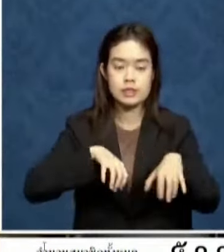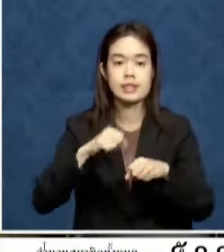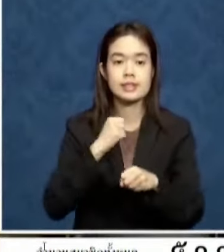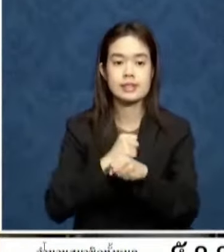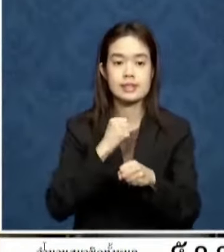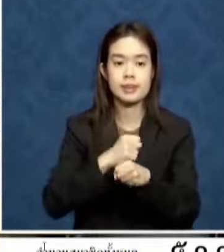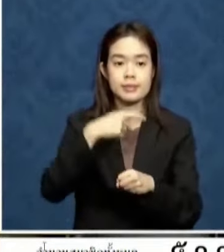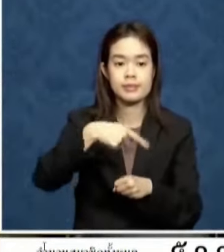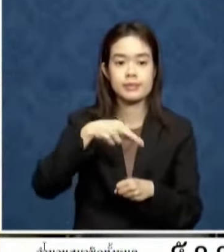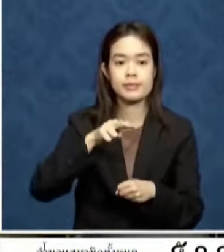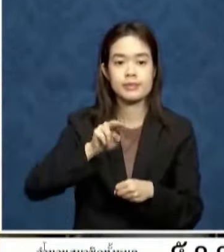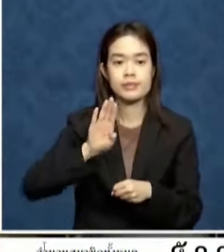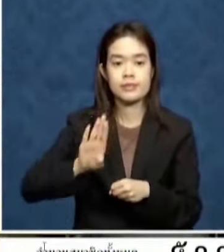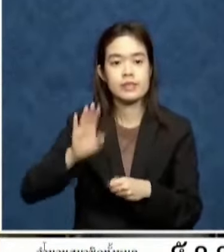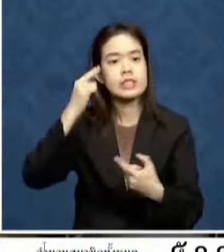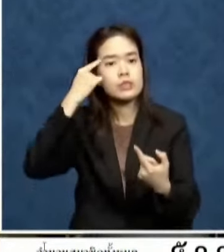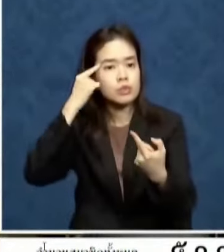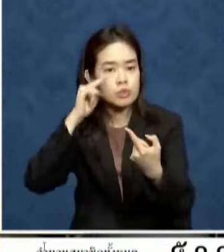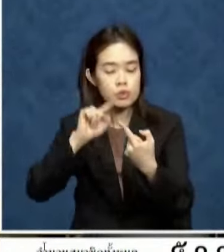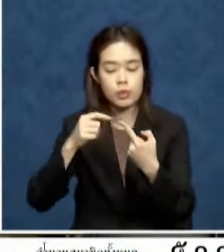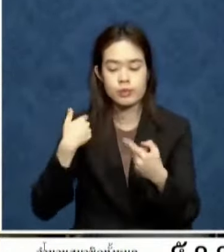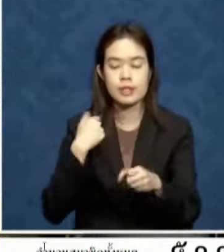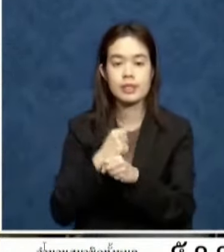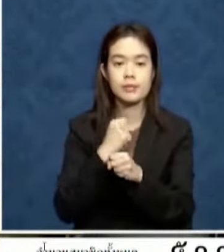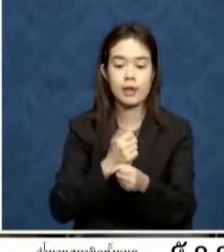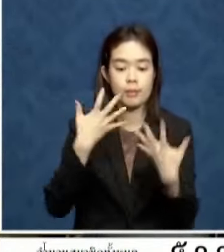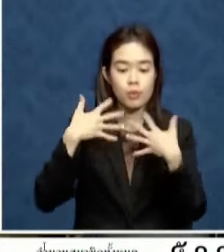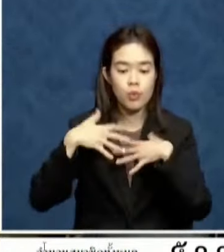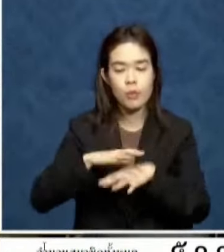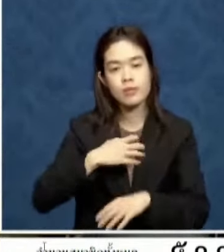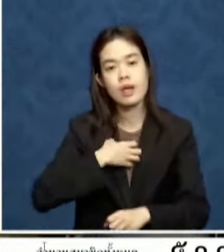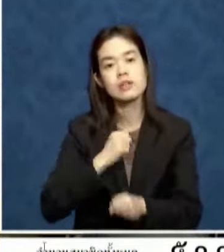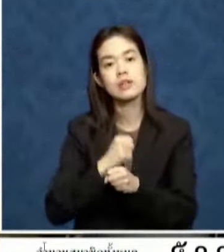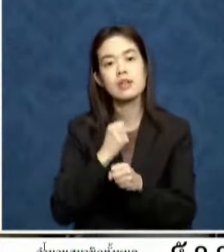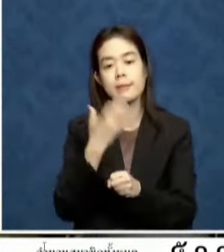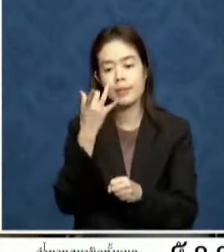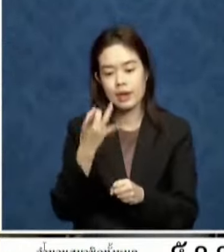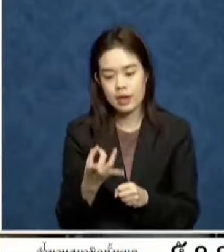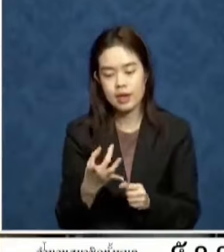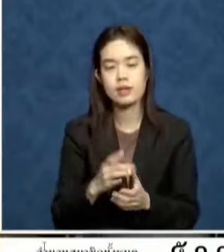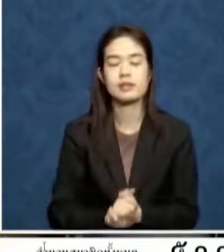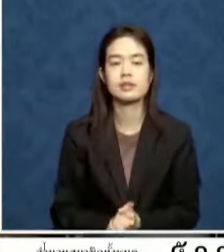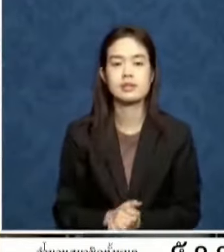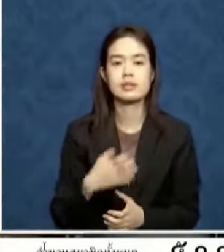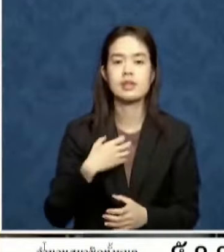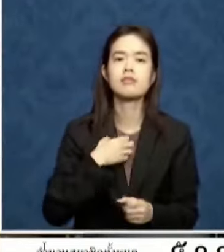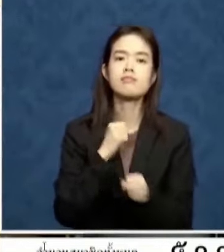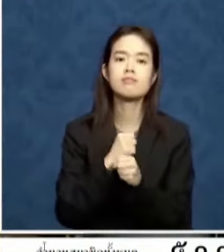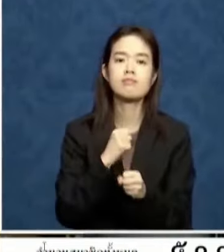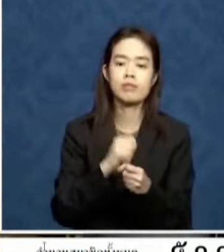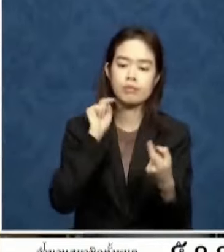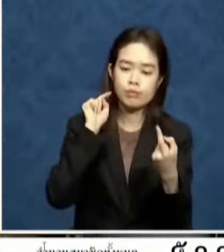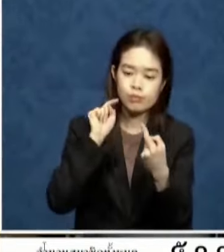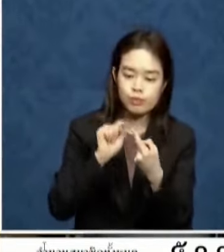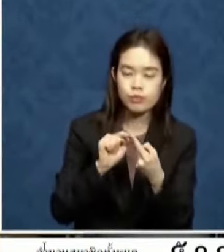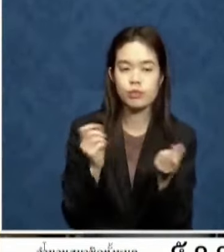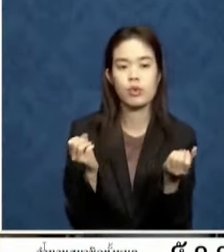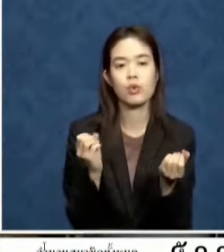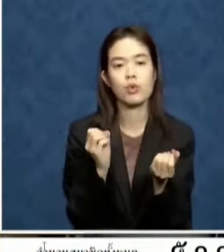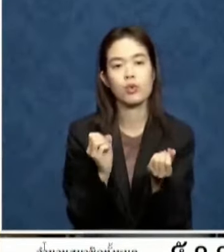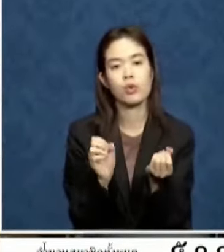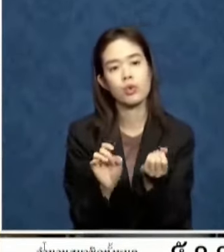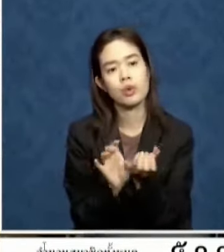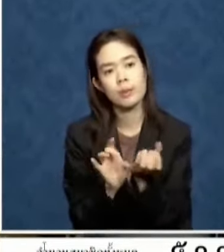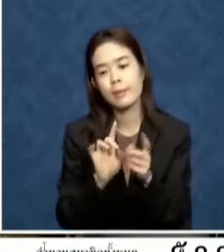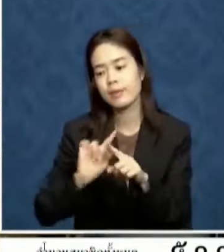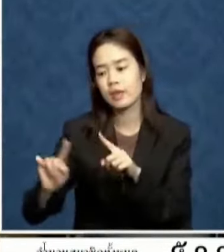ครับแต่คำนึงถึงเป้าหมายที่เรามีร่วมกันในการออกแบบกติกาประชามติให้มีความเหมาะสมให้มีประสิทธิภาพให้มีความเป็นธรรมและส่